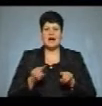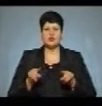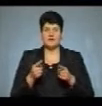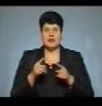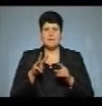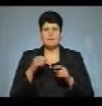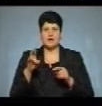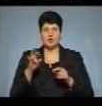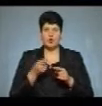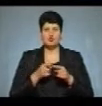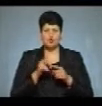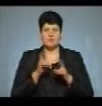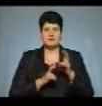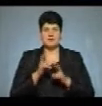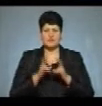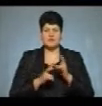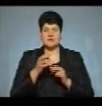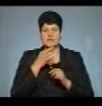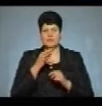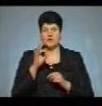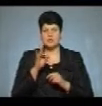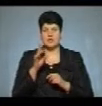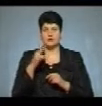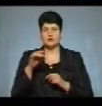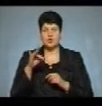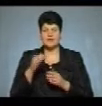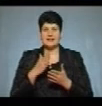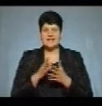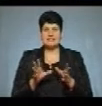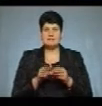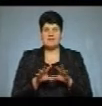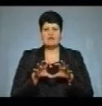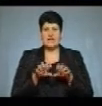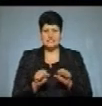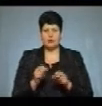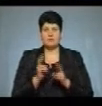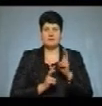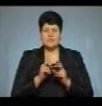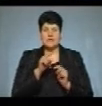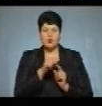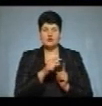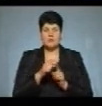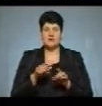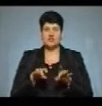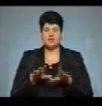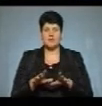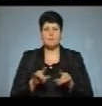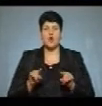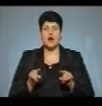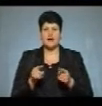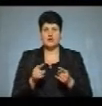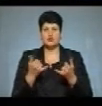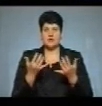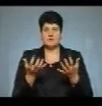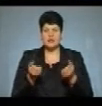підприємства, каже Руслан Дрозд, який називався одним зі співвласників підприємства. За його словами, рішення про арешт майна сьогодні